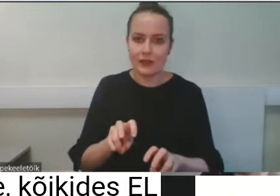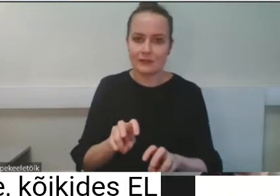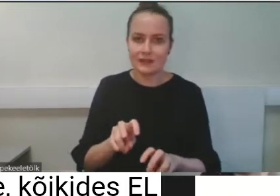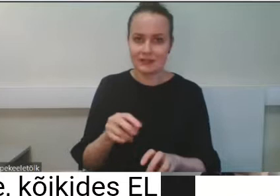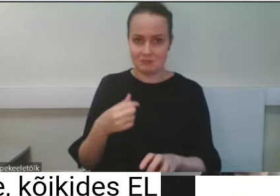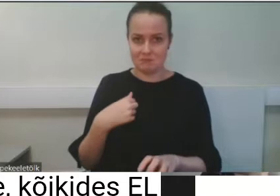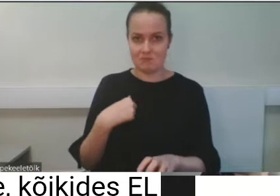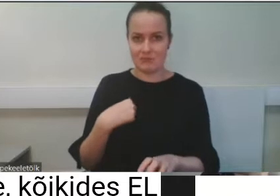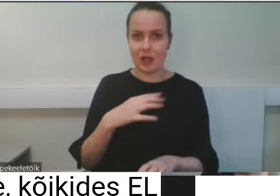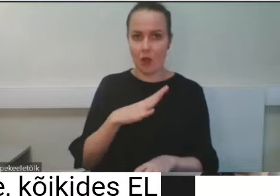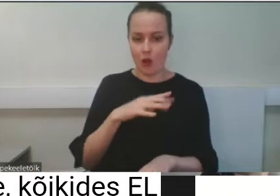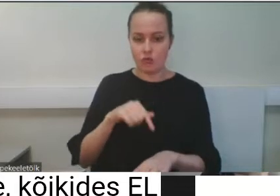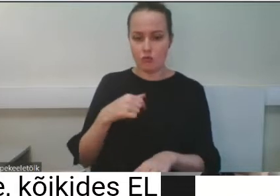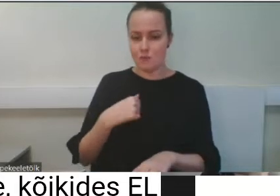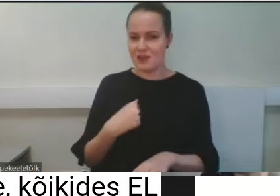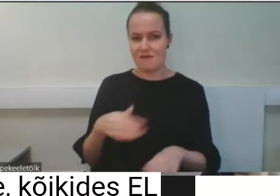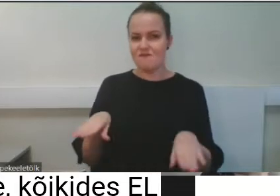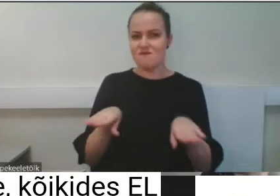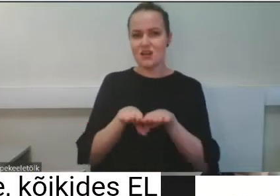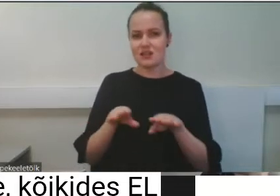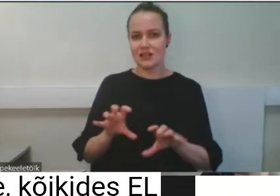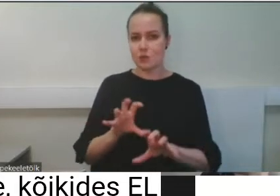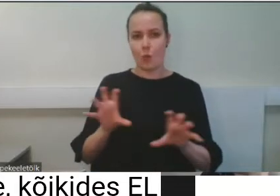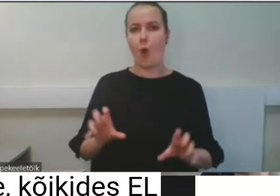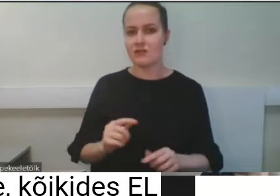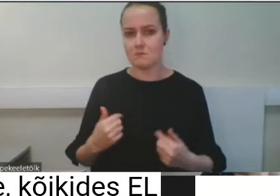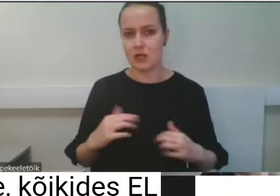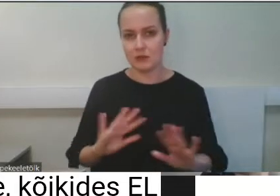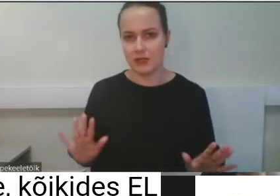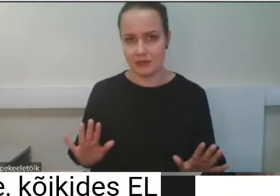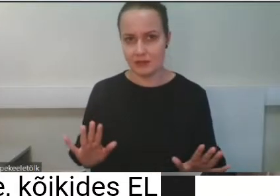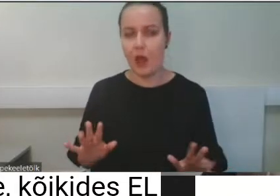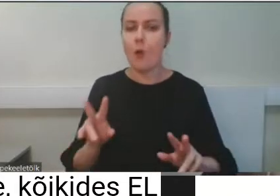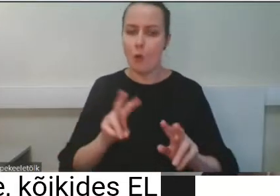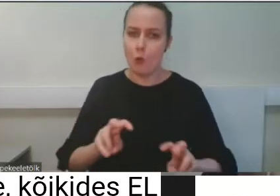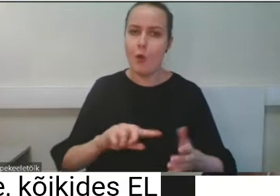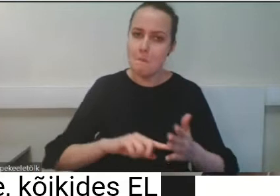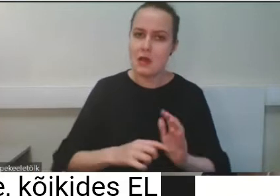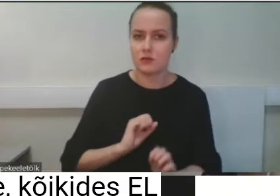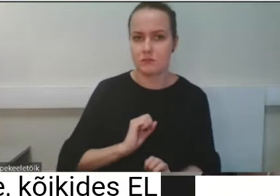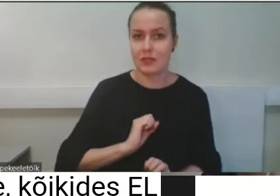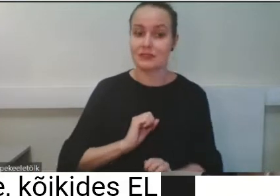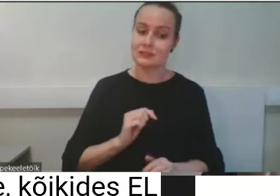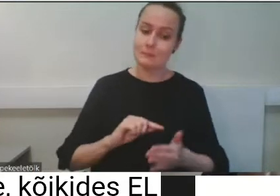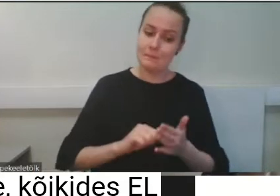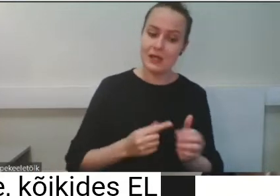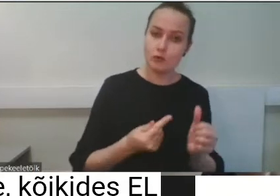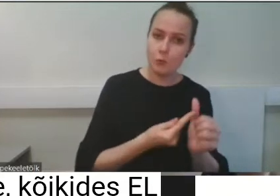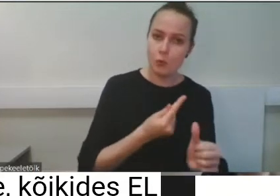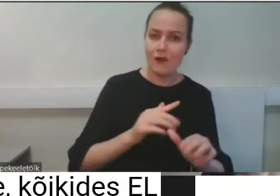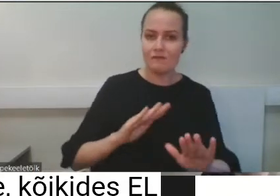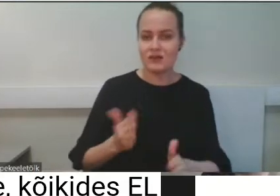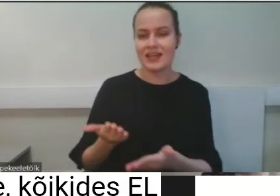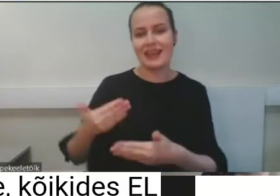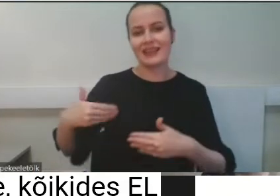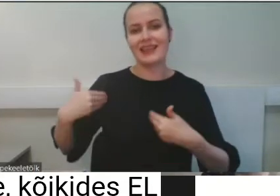Selle algatajaks ongi Sotsiaalministeerium ja tehakse seda iga 6 aasta tagant, teeb seda Statistikaamet